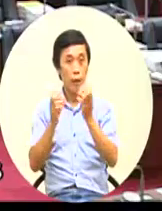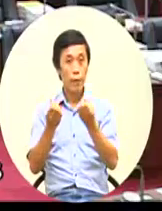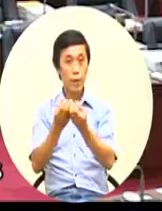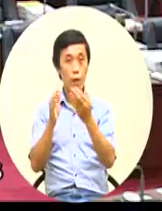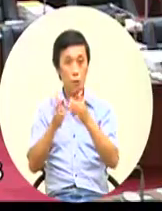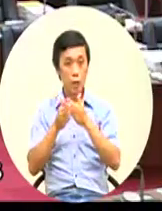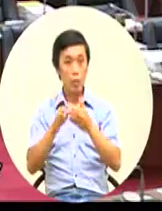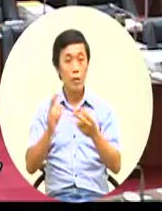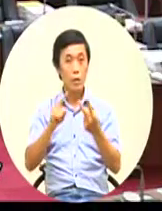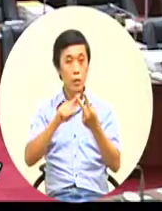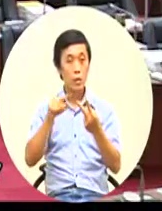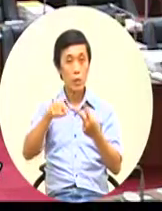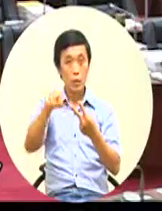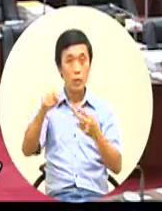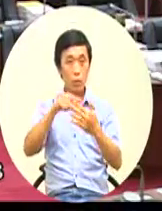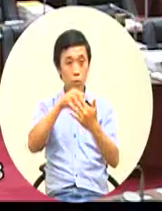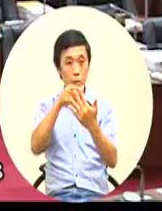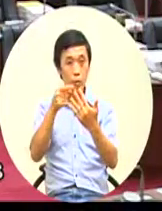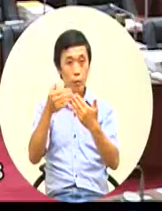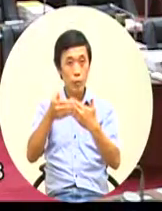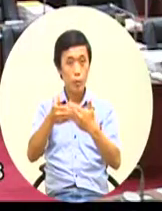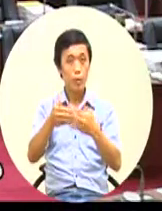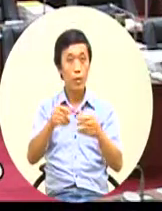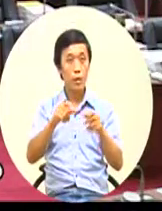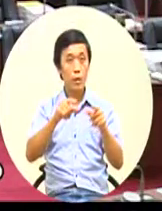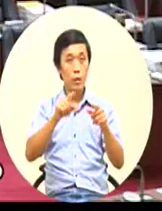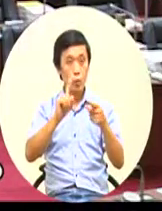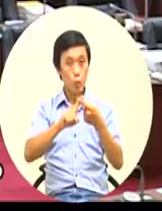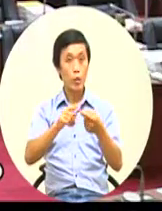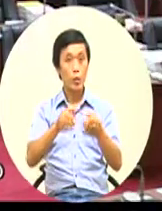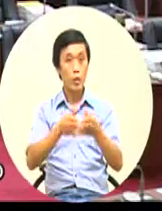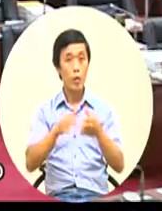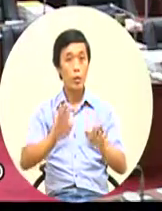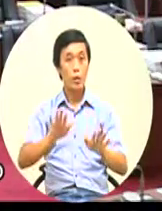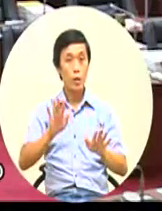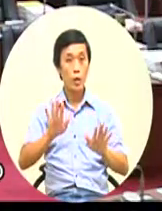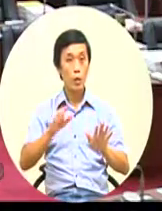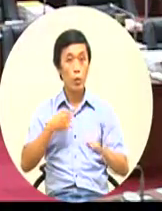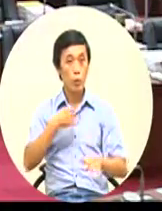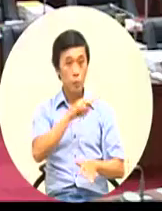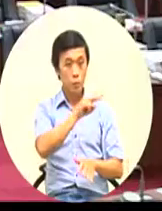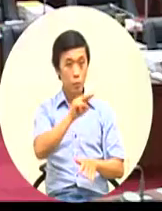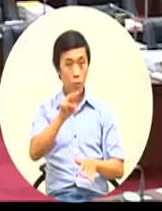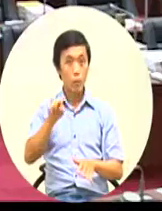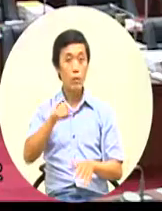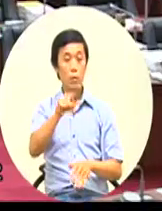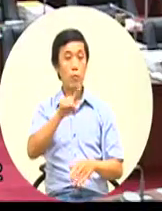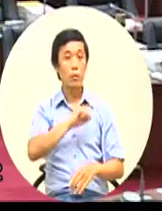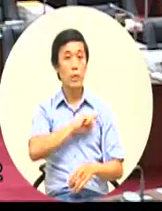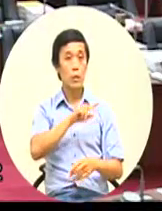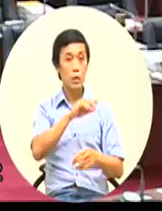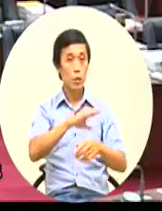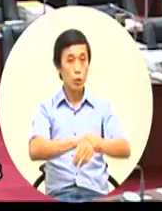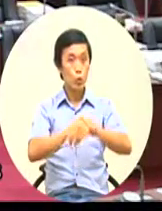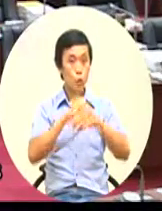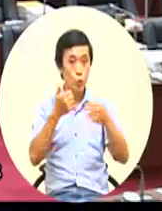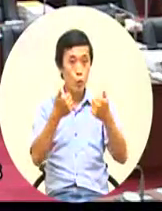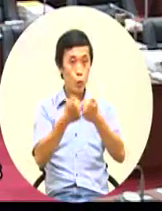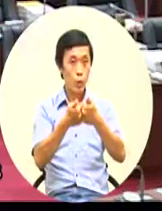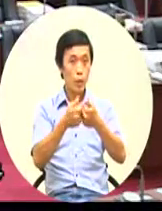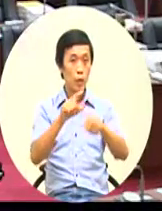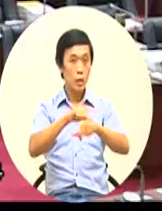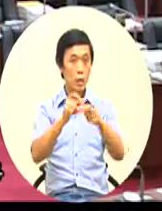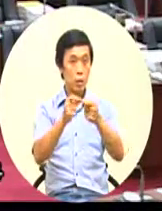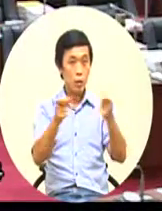用合理的程序。那博弈目前看市政府目前的状况，其实跟我们跟这些自救会长期也有沟